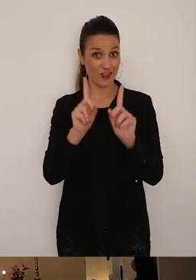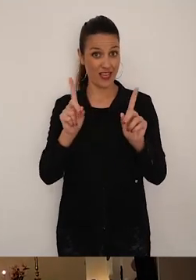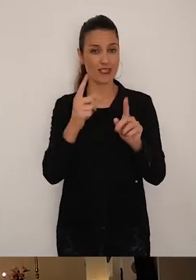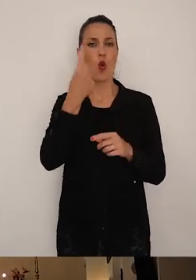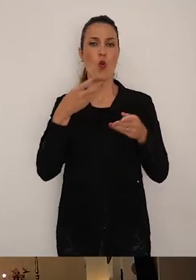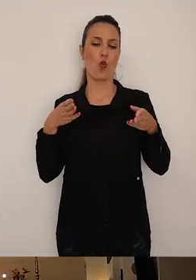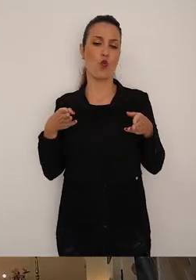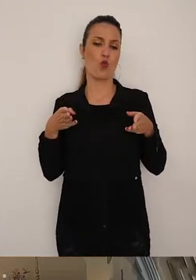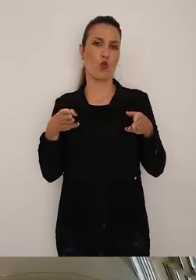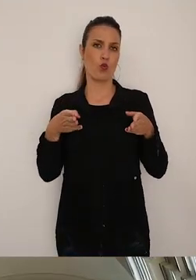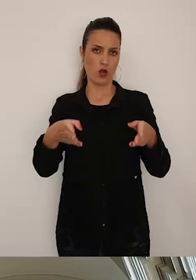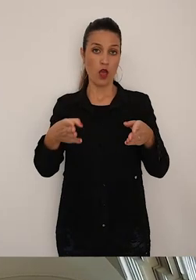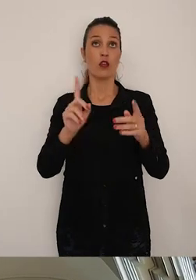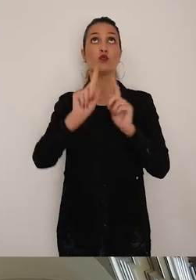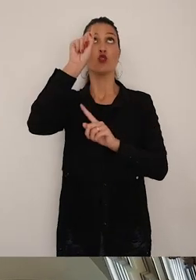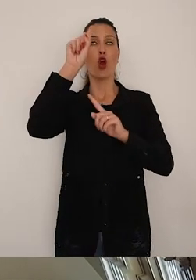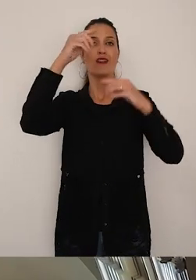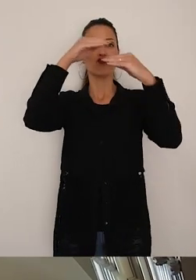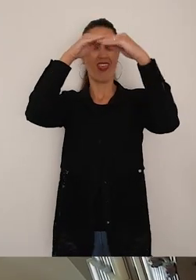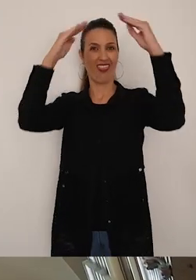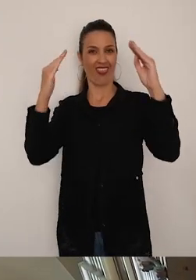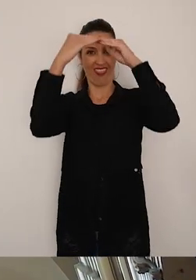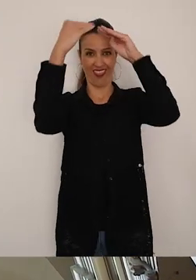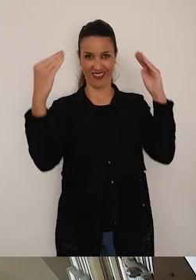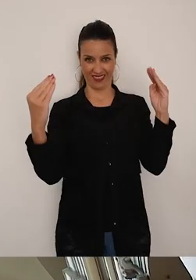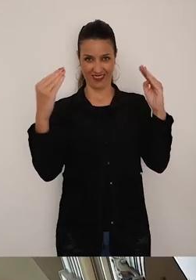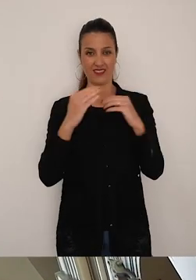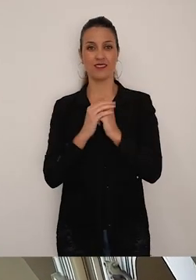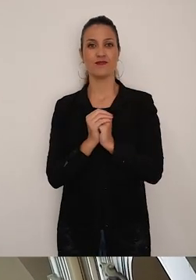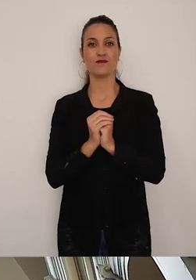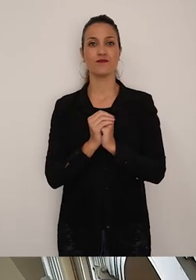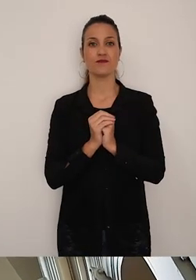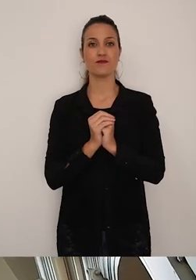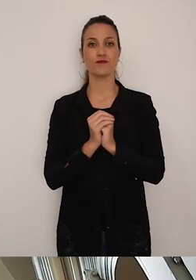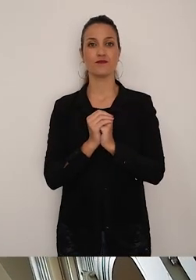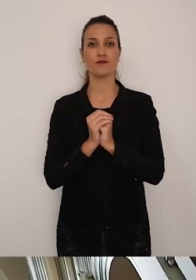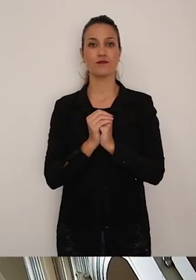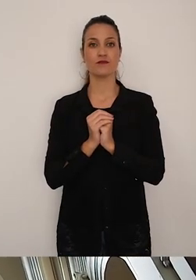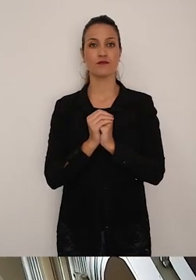L'interno è a navata unica ed è sormontato da una stupenda volta a stella.